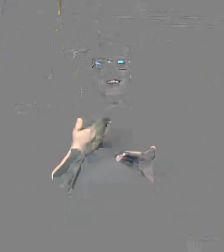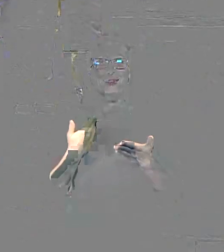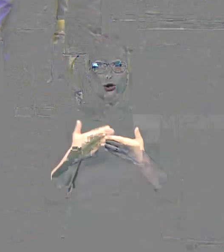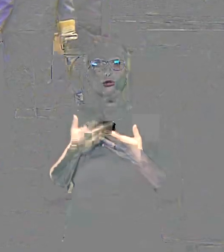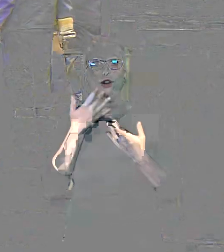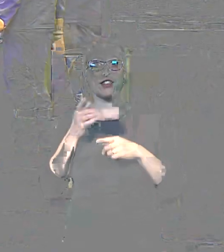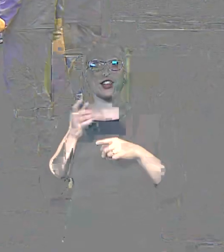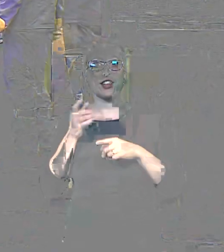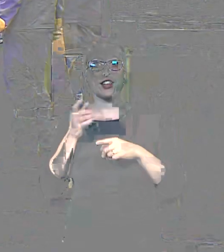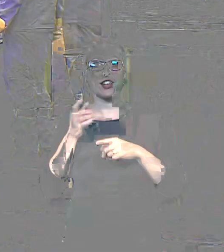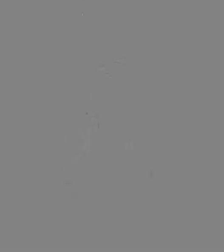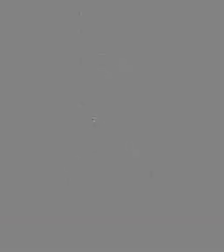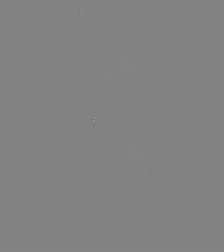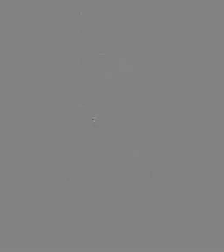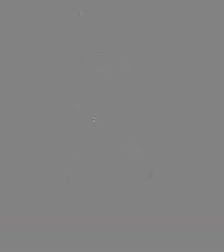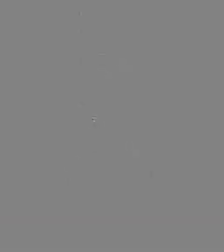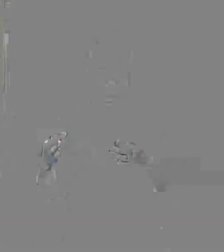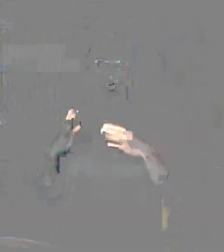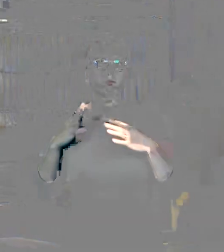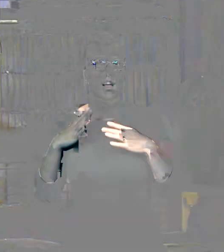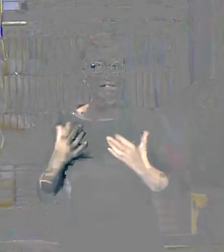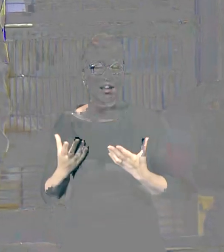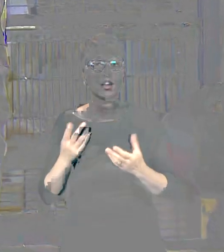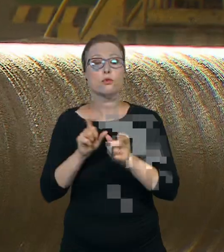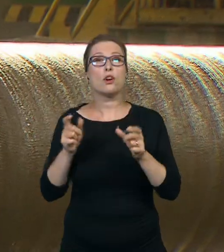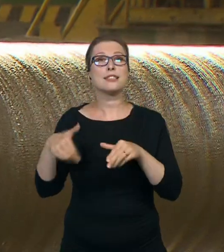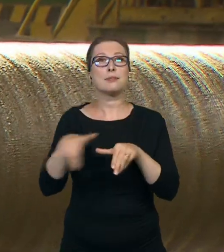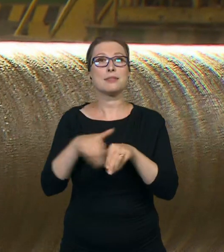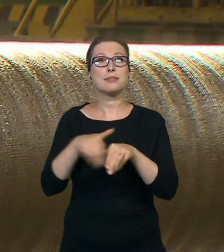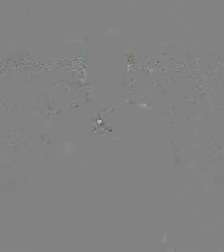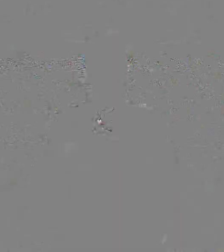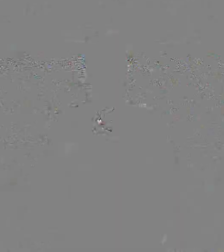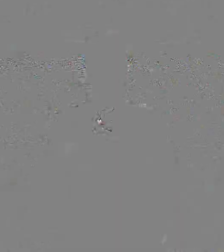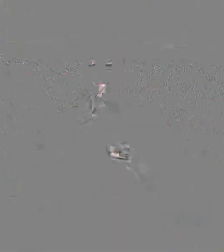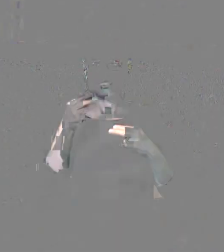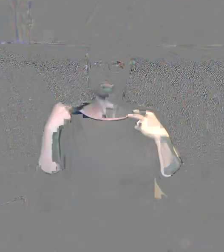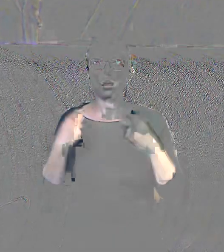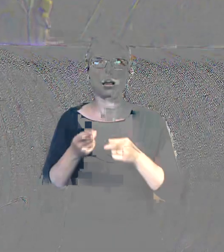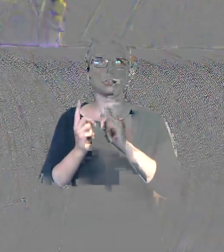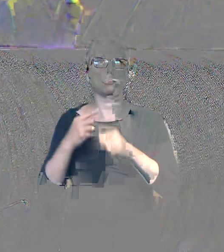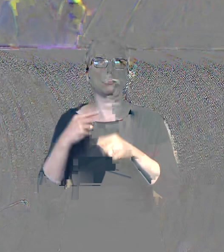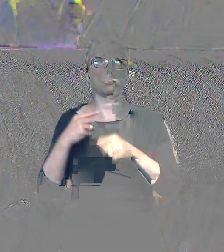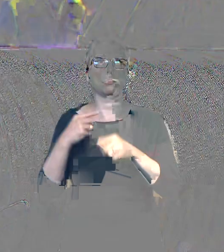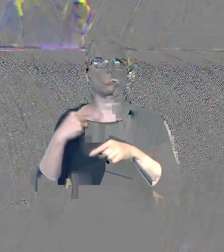výpověď bez zaměstnanců by totiž bylo možné